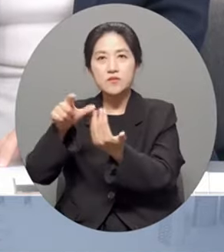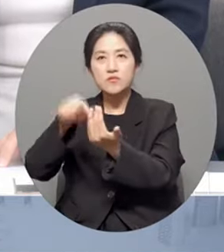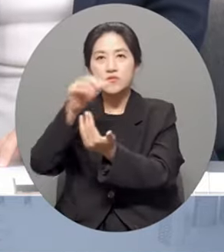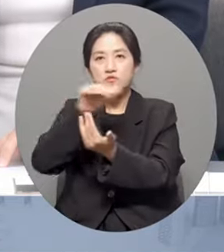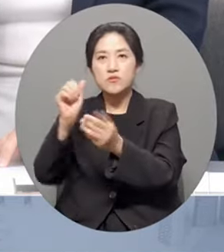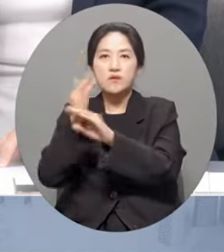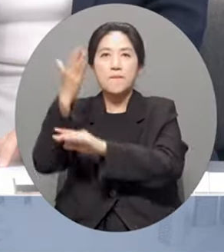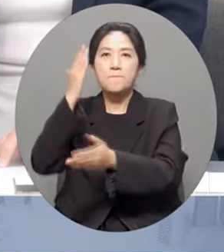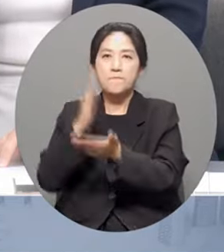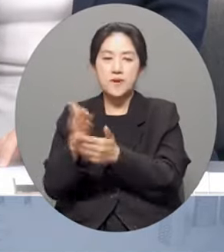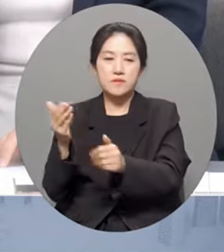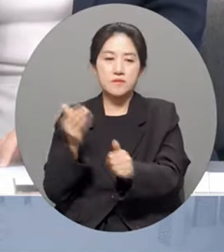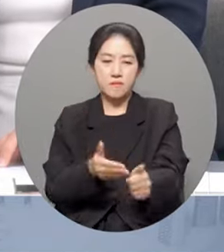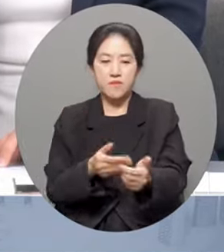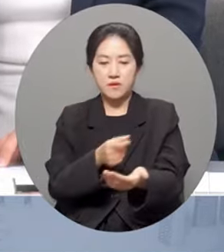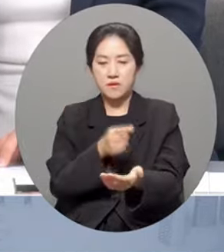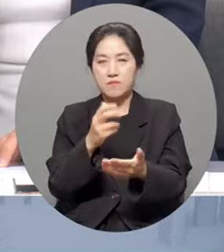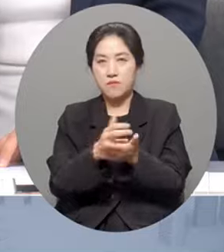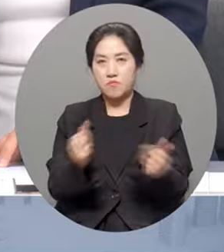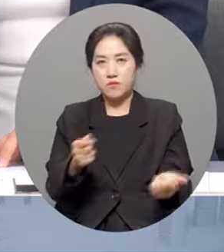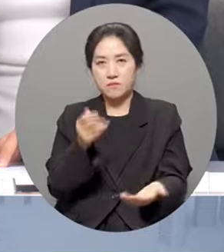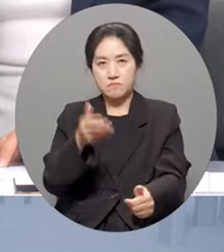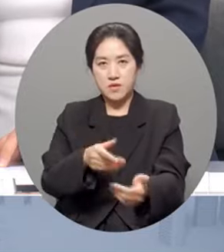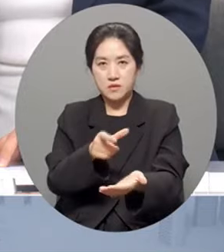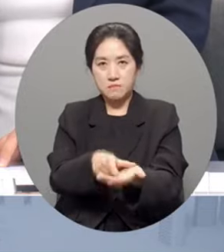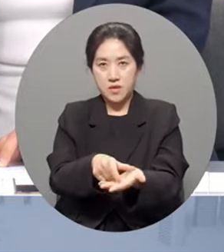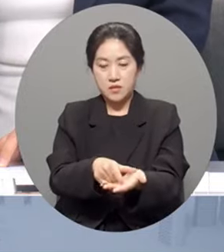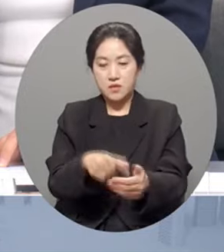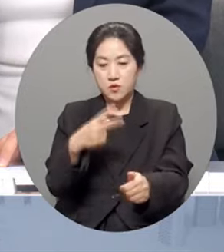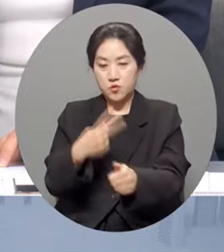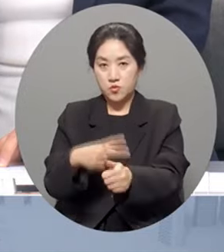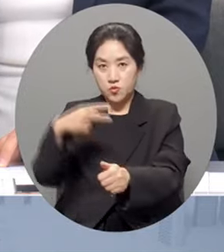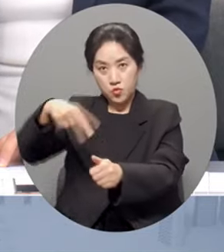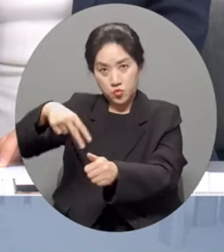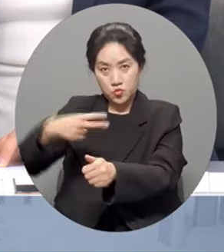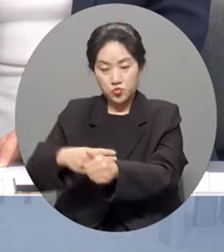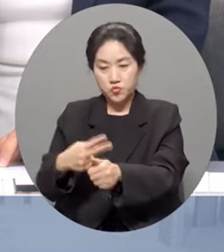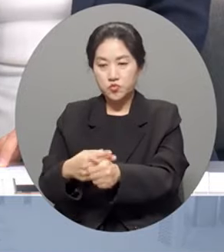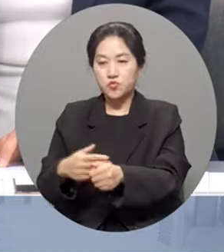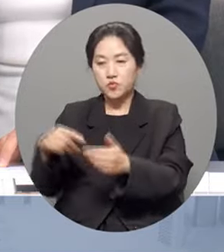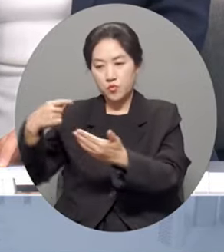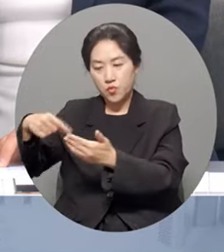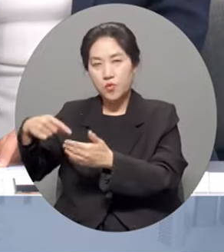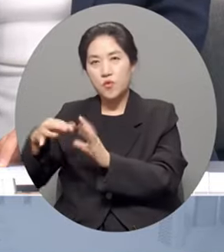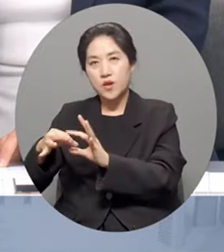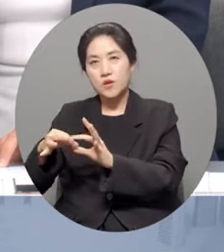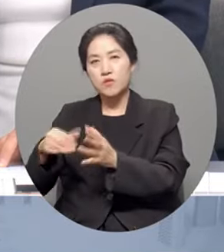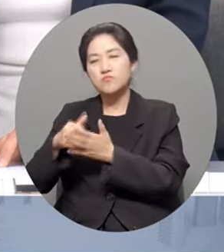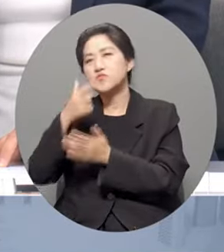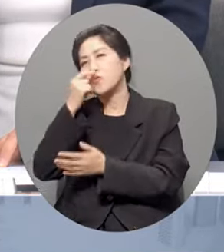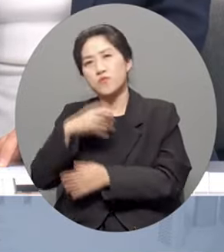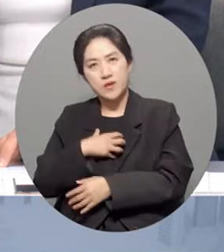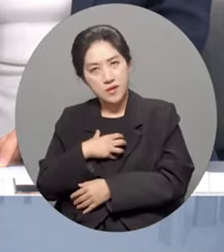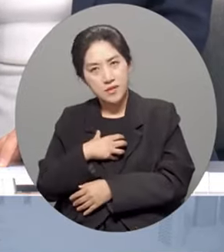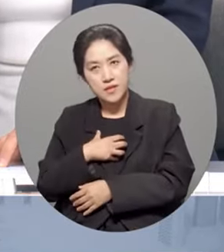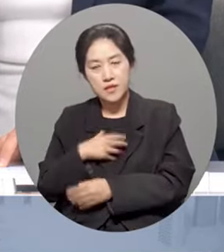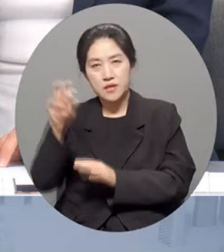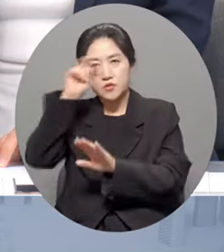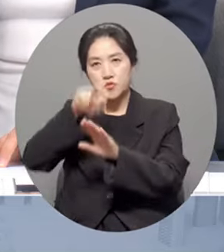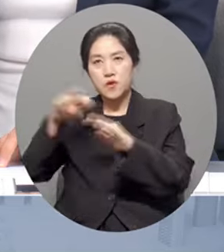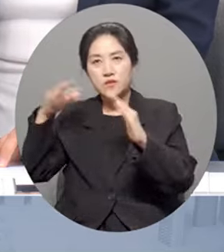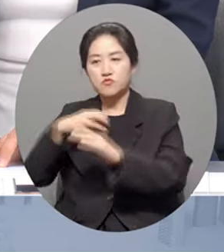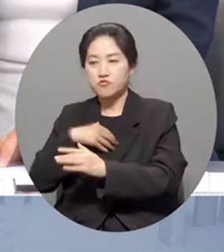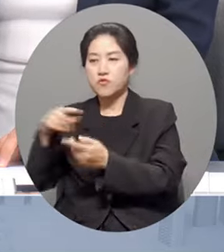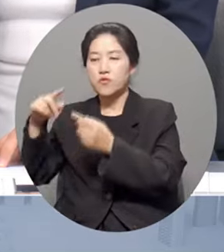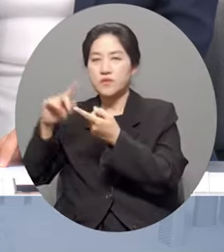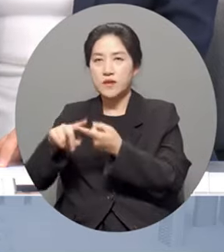않도록 하라는 당부를 법원이 하기도 했습니다 교수 인력과 수업 관련 시설이 부족할 거라고 했던 의료계와 학생들의 우려에 일부